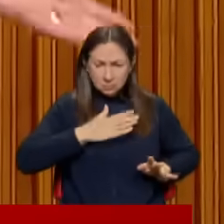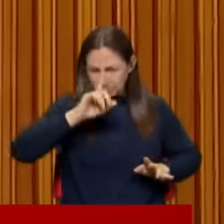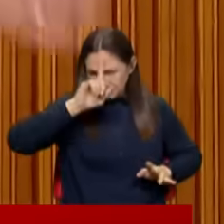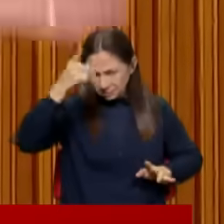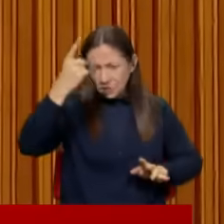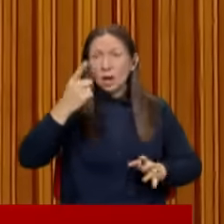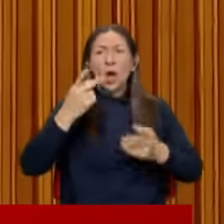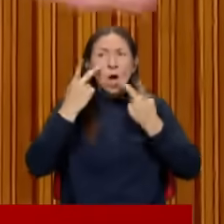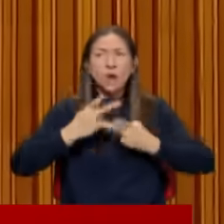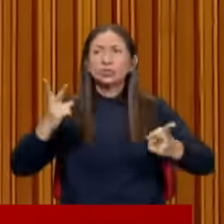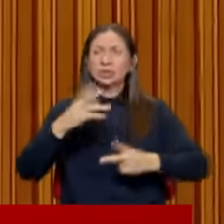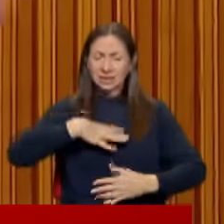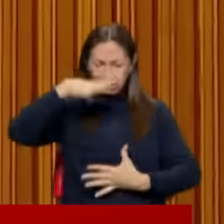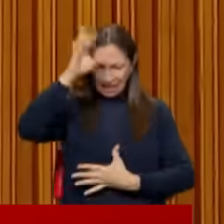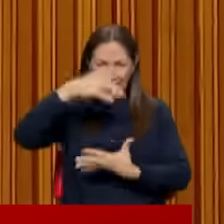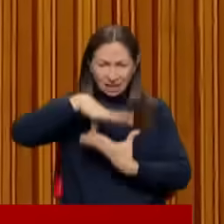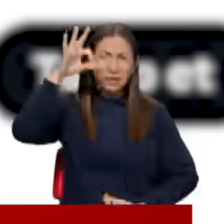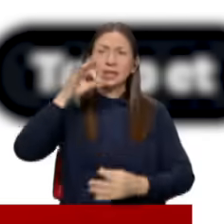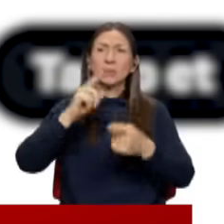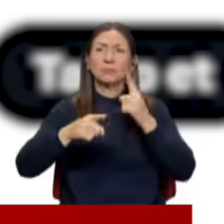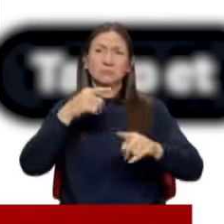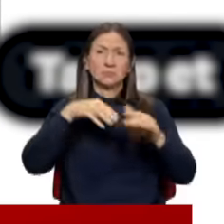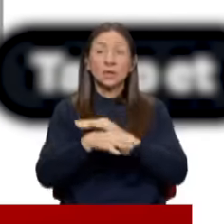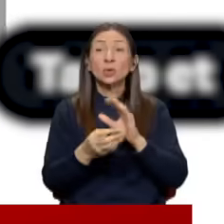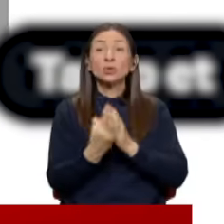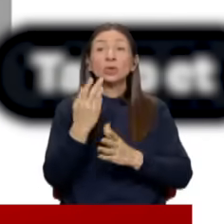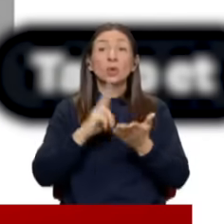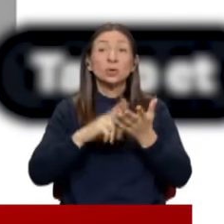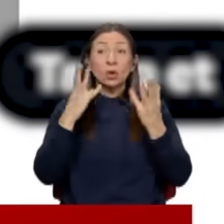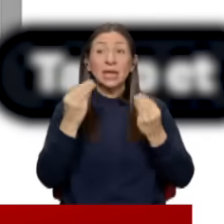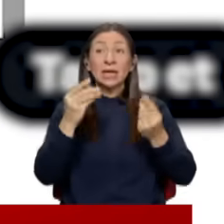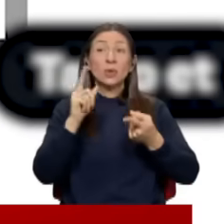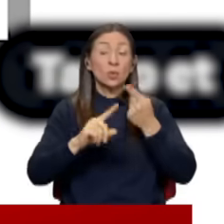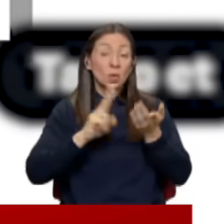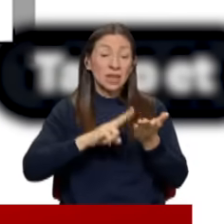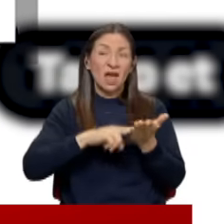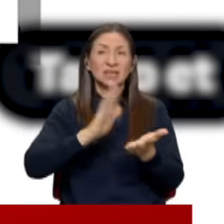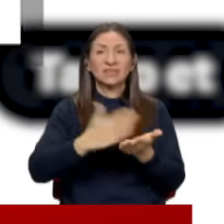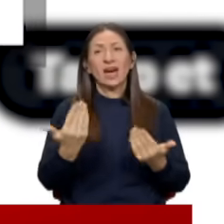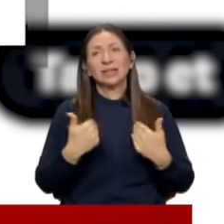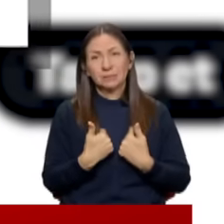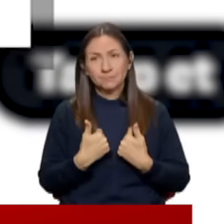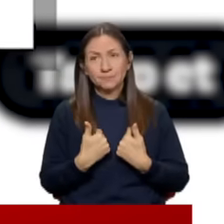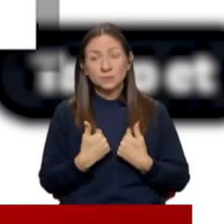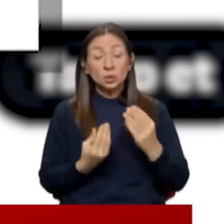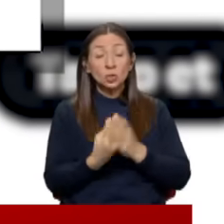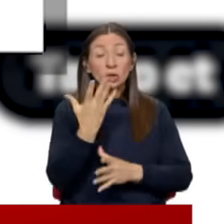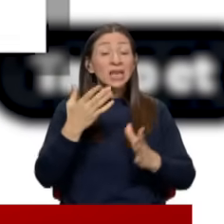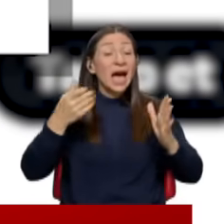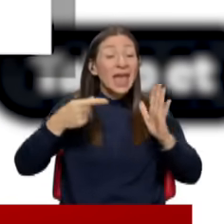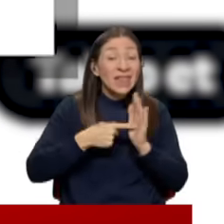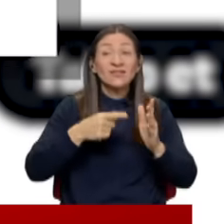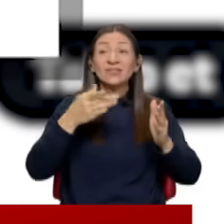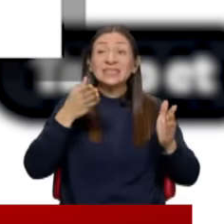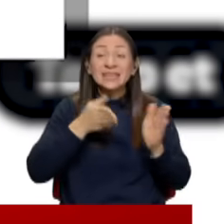başımıza hür ve müstakil olarak vereceğiz. Kurucular kurulu üyesi olduğum İYİ Parti üyeliğinden istifa etmiş bulunmaktayım. Kuruluş amaç